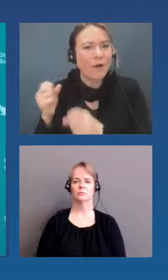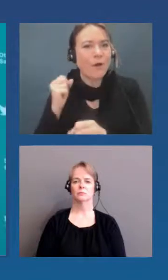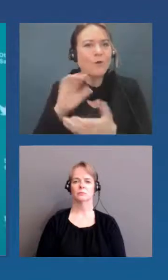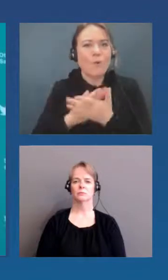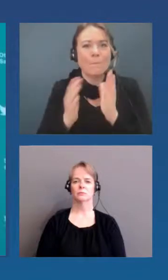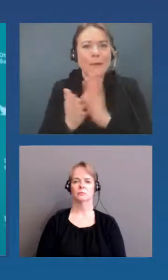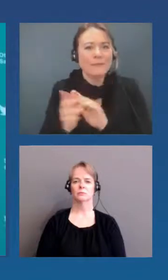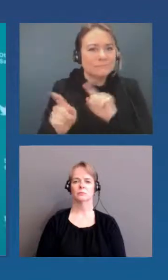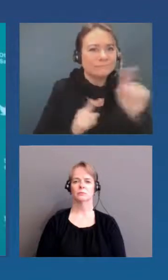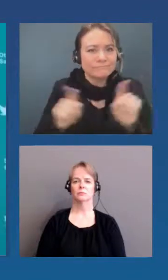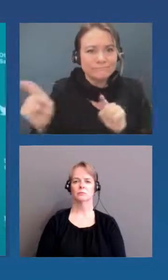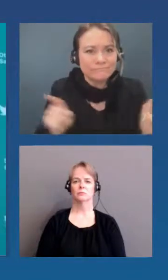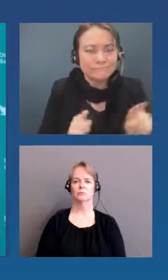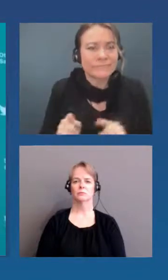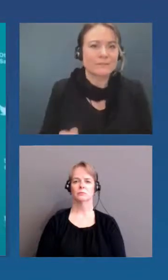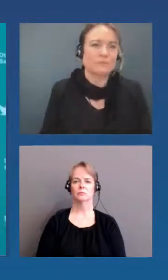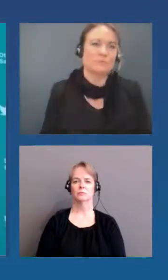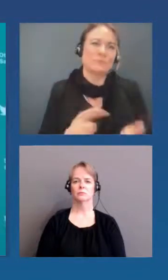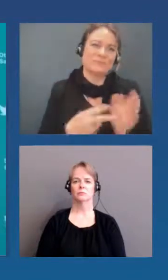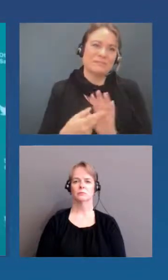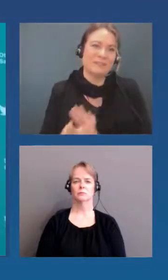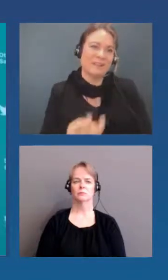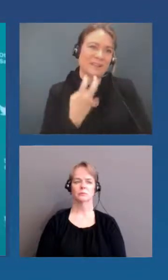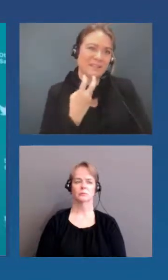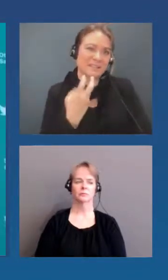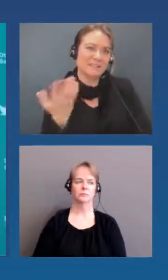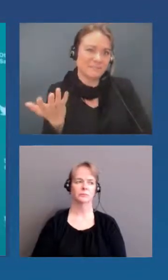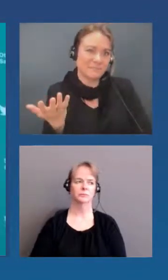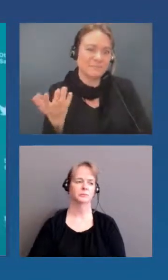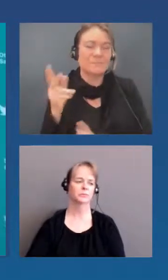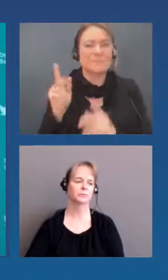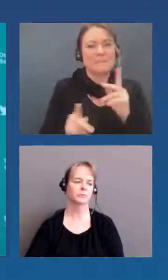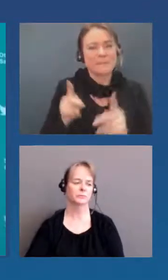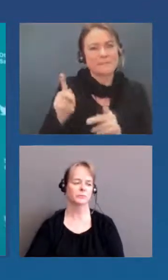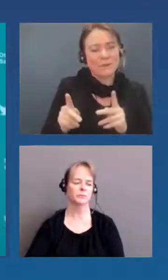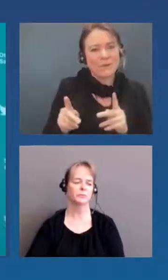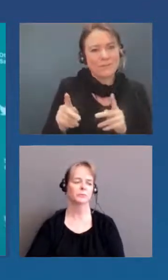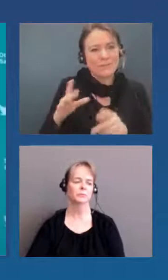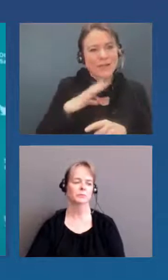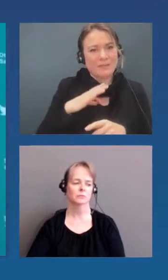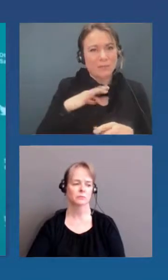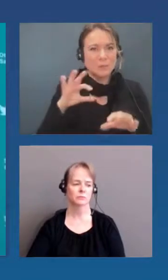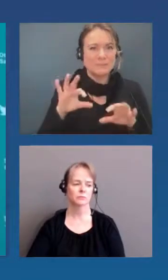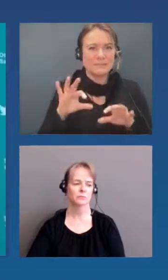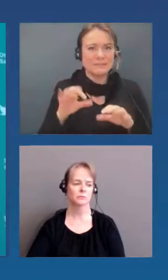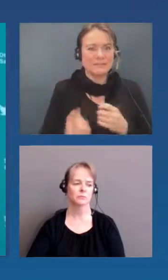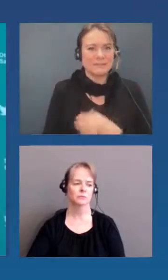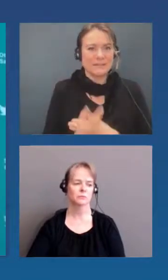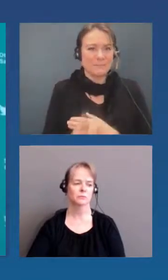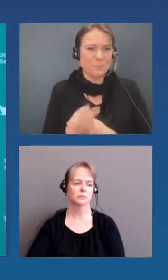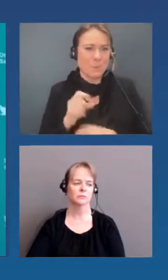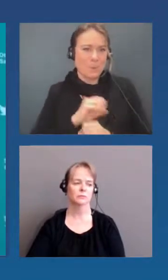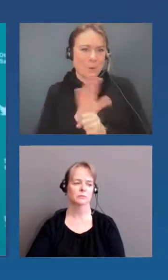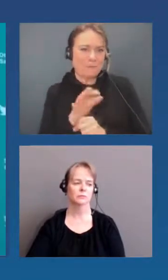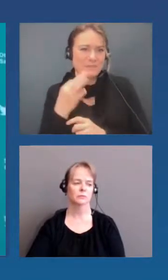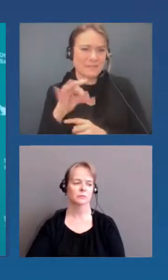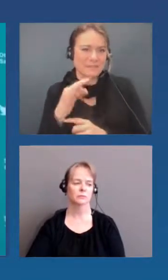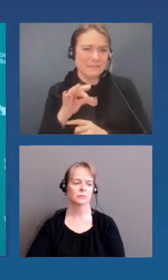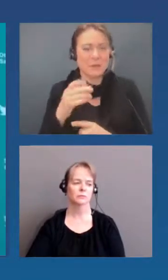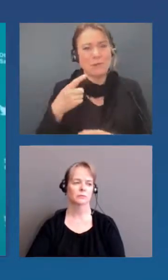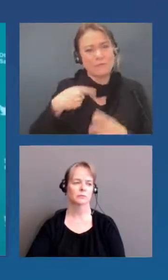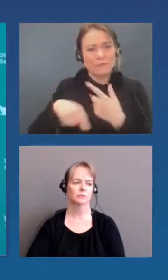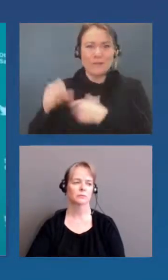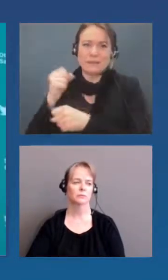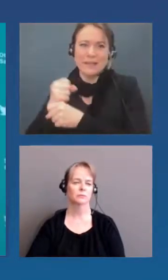Alors, c'est un risque quand quelqu'un a des symptômes de COVID-19 et travaille avec